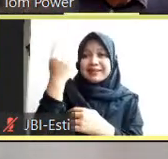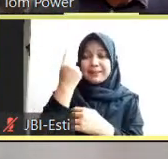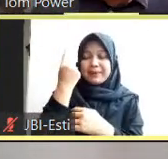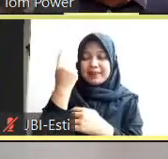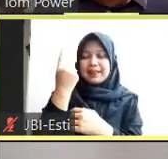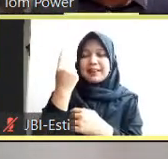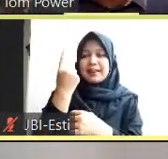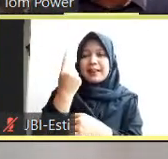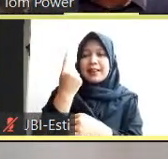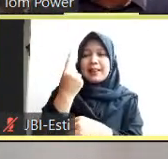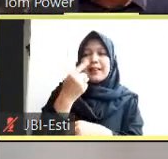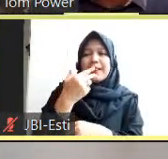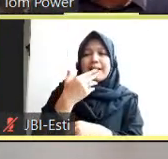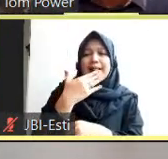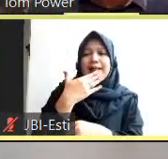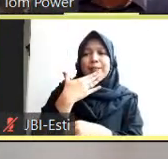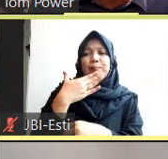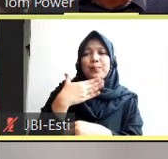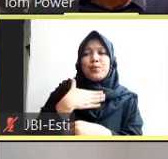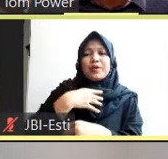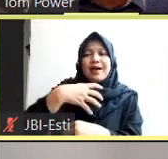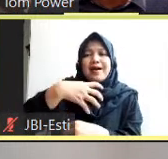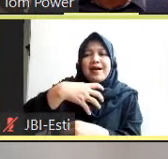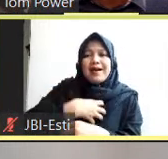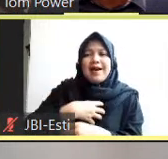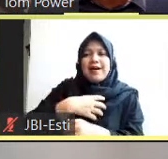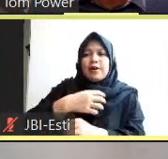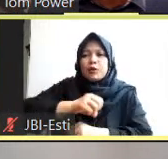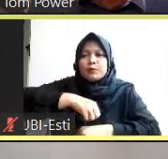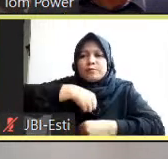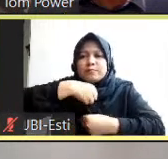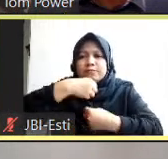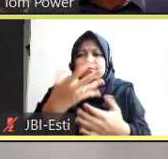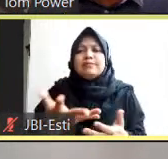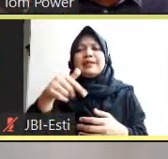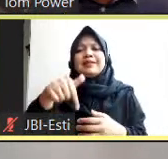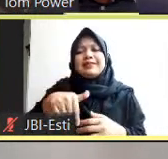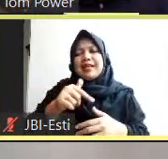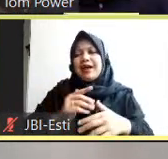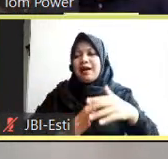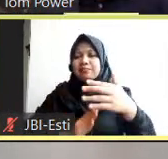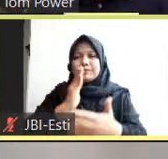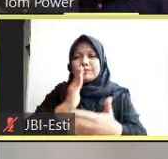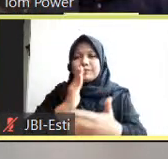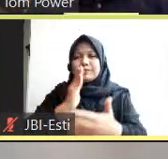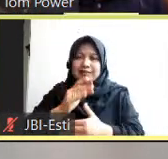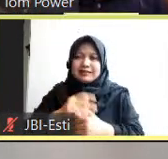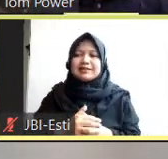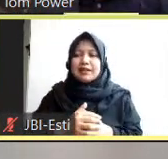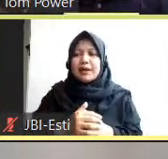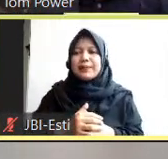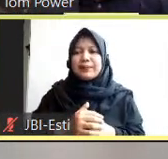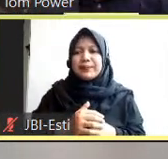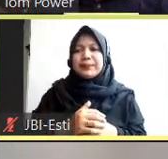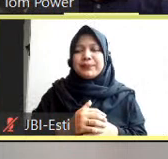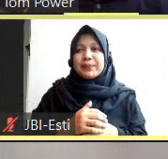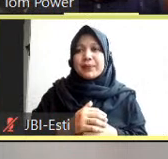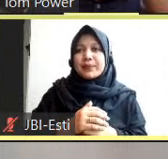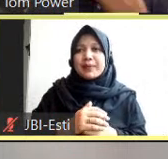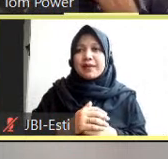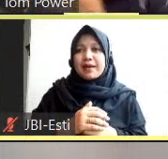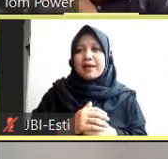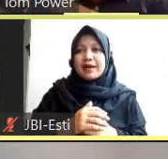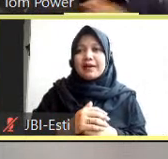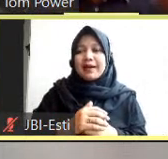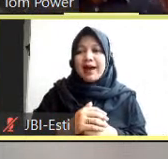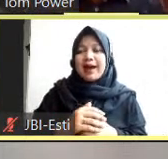menyampaikan pendapatnya di ruang publik ini juga sangat dibatasi. Jadi ini merupakan berbagai